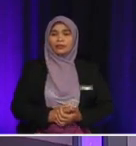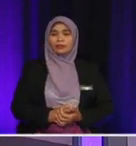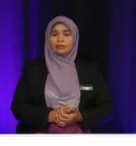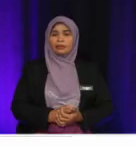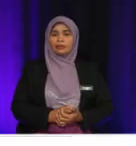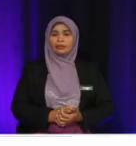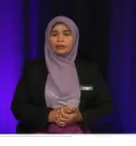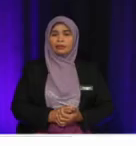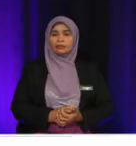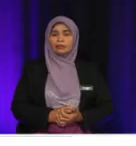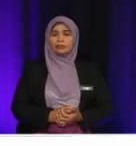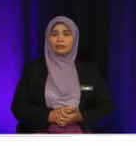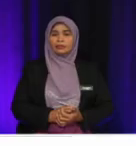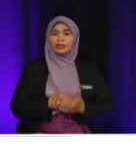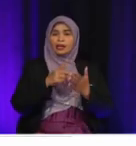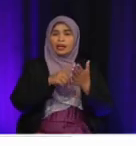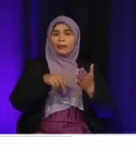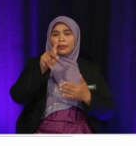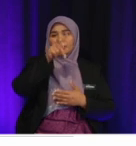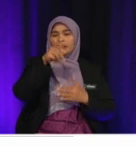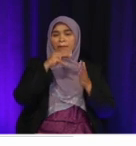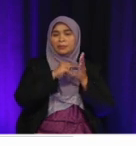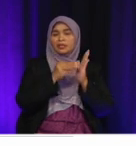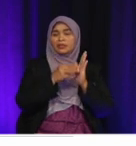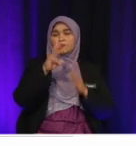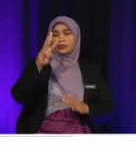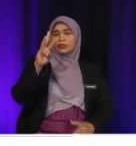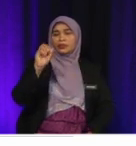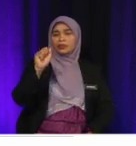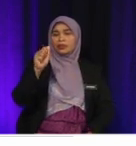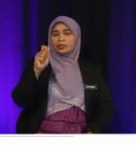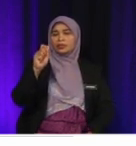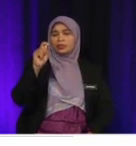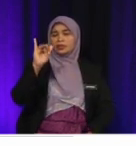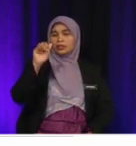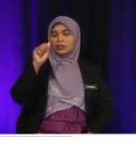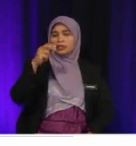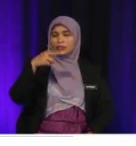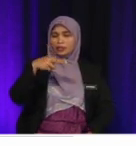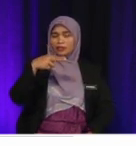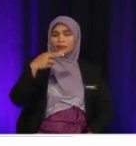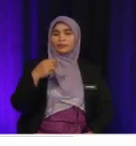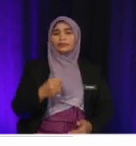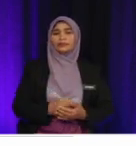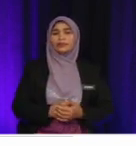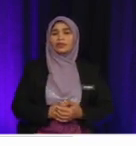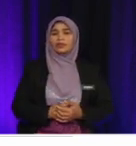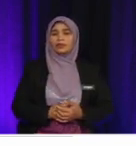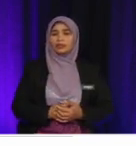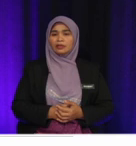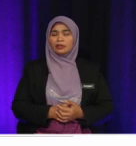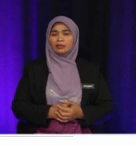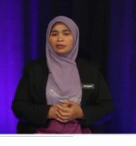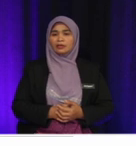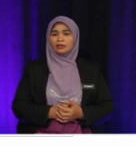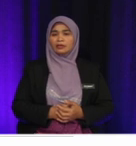Jadi apakah maksud wasatiah tadi kita kata satu isi kan ataupun dua atau tiga